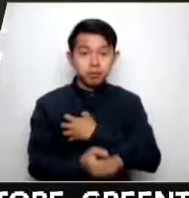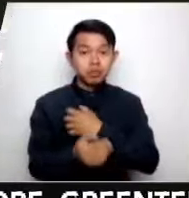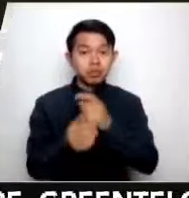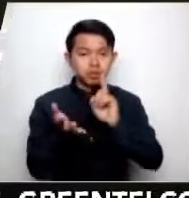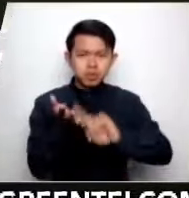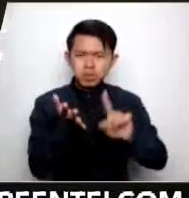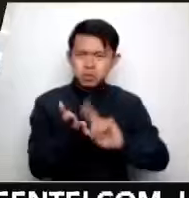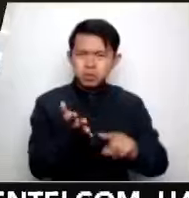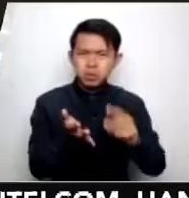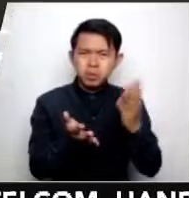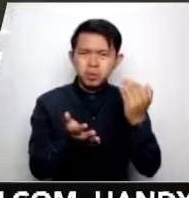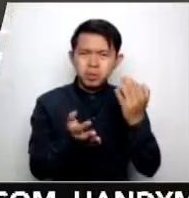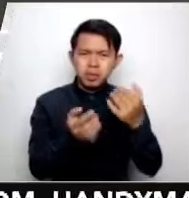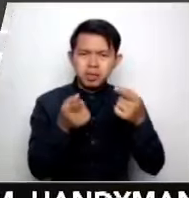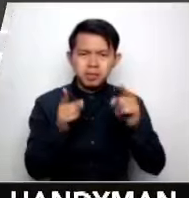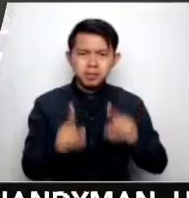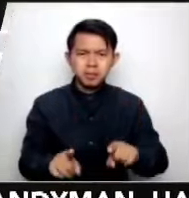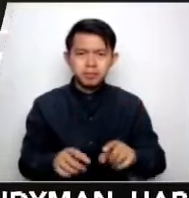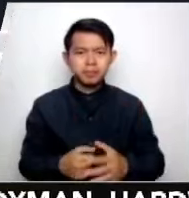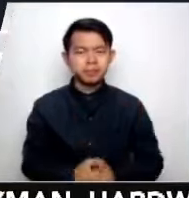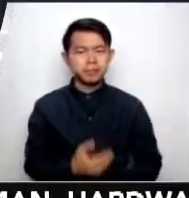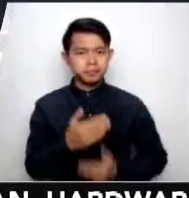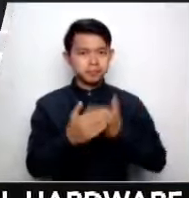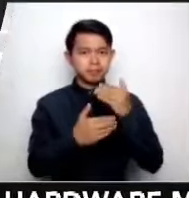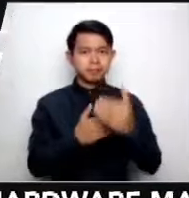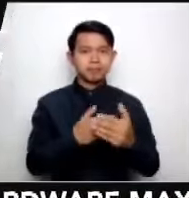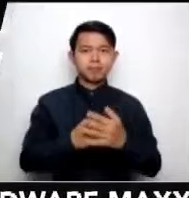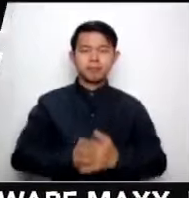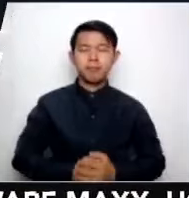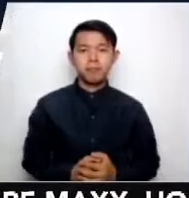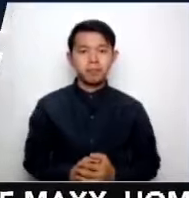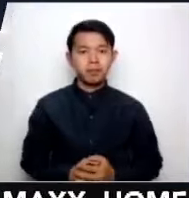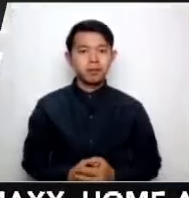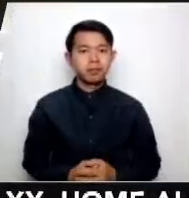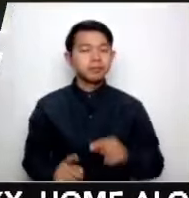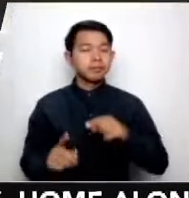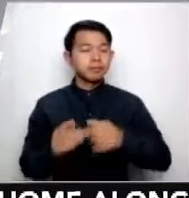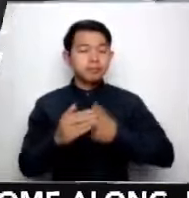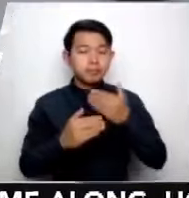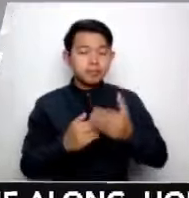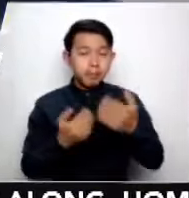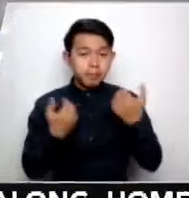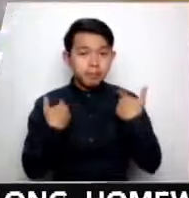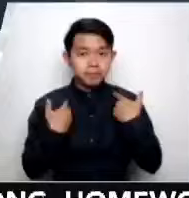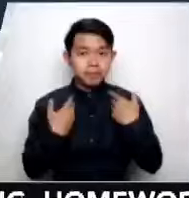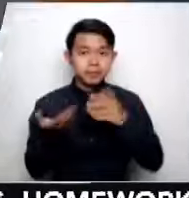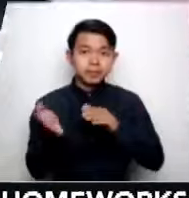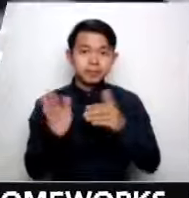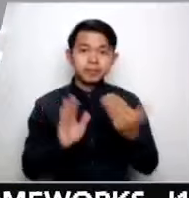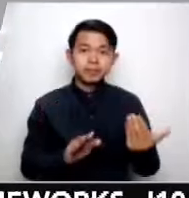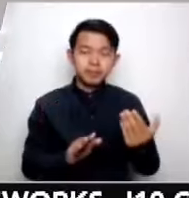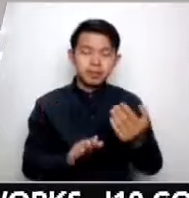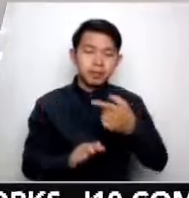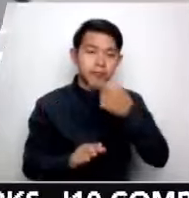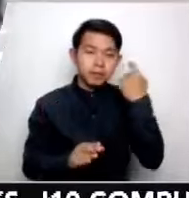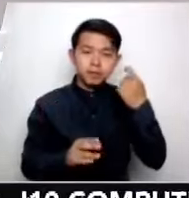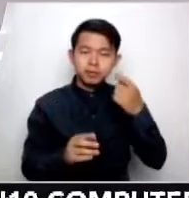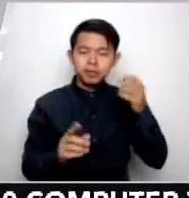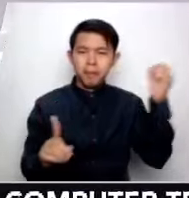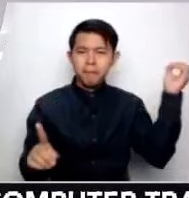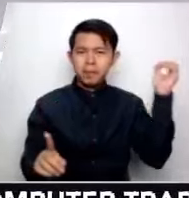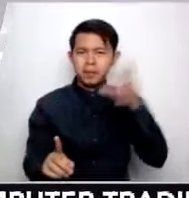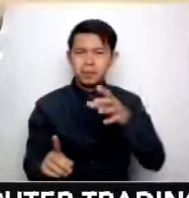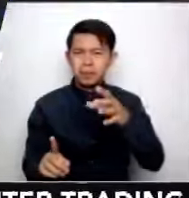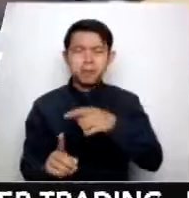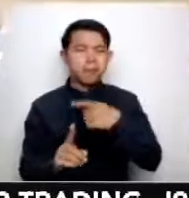insidente isa naman ang patay sa batuhan at barilan sa sherif agwak magindanao del Sur kahapon ayon sa